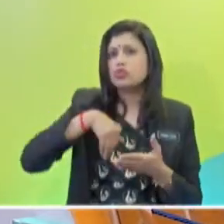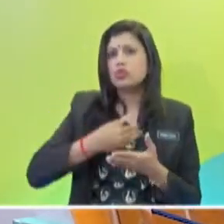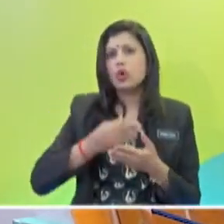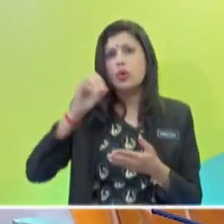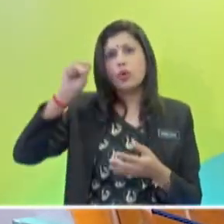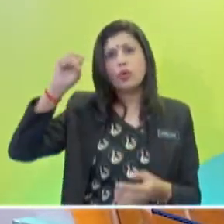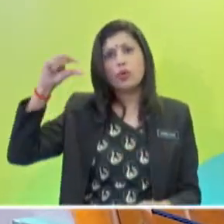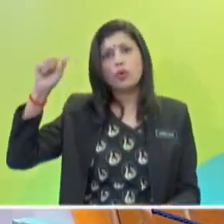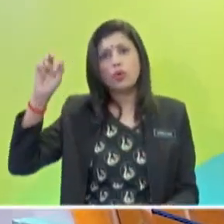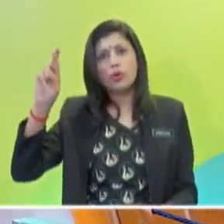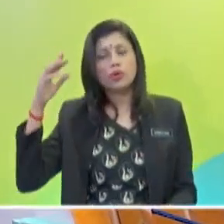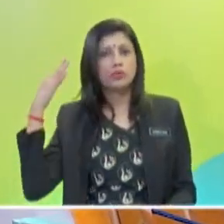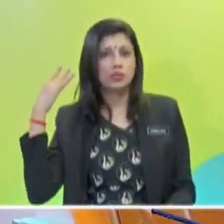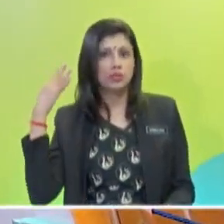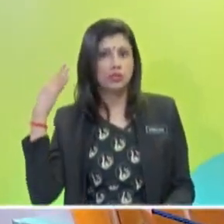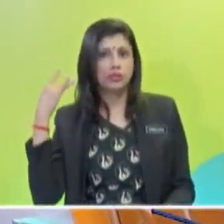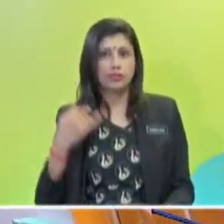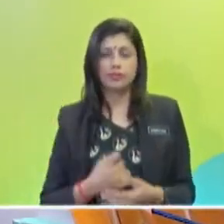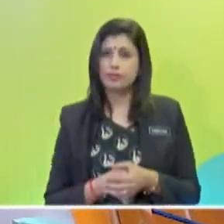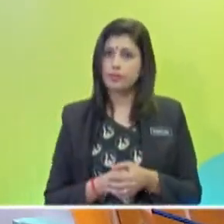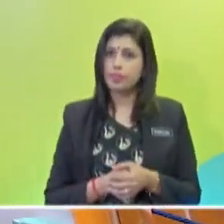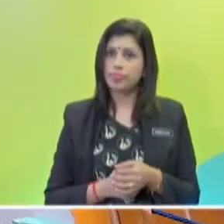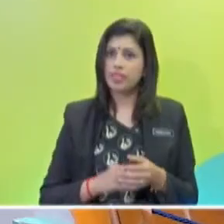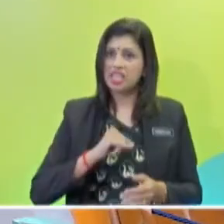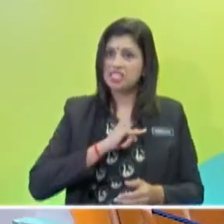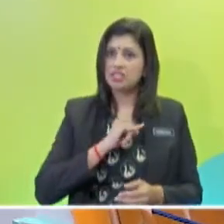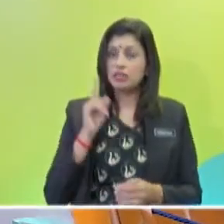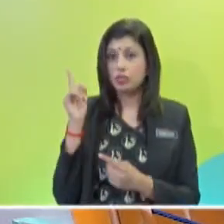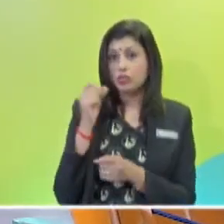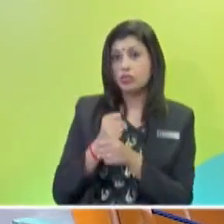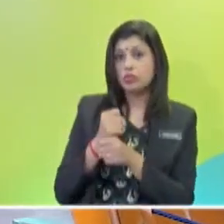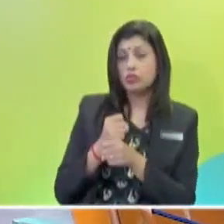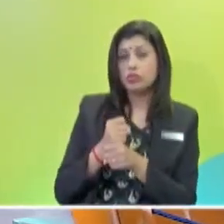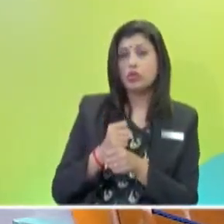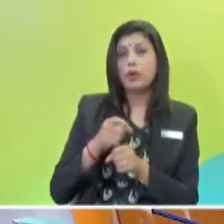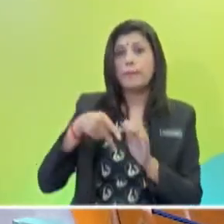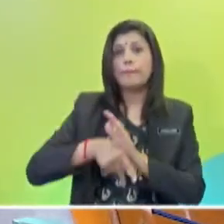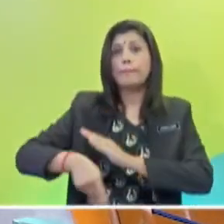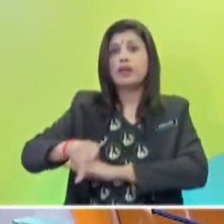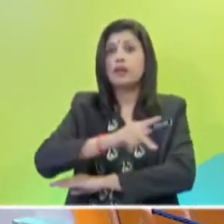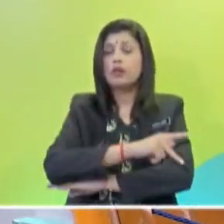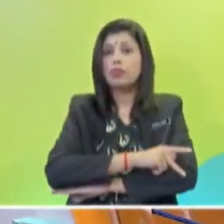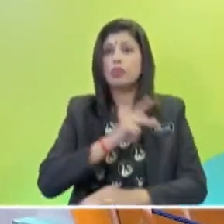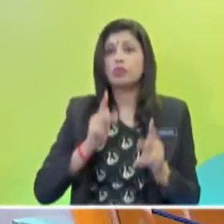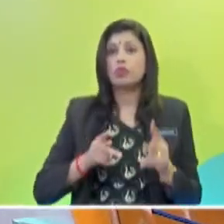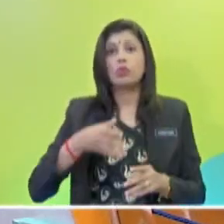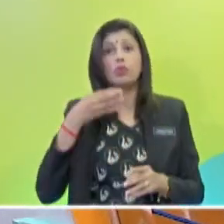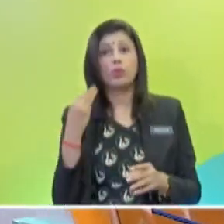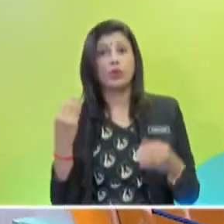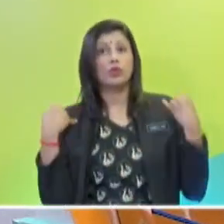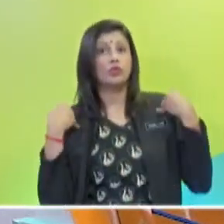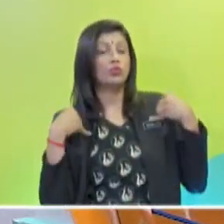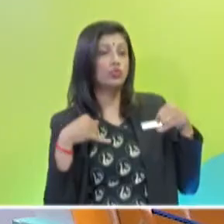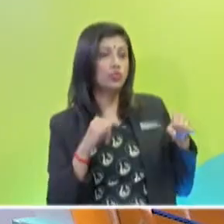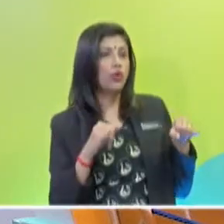ini kalau saya sebagai seorang pekebun, apa pula saya sebagai seorang pekebun? Saya kan pekebun, apalah kan? Ini kalau saya bawa balik, jual dekat